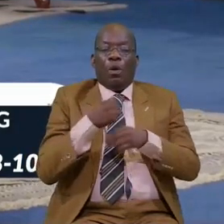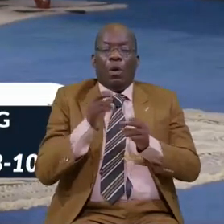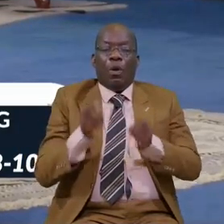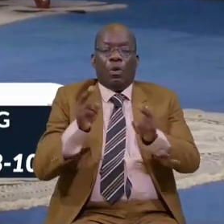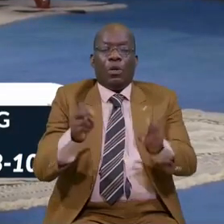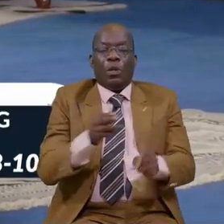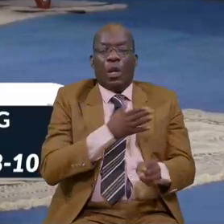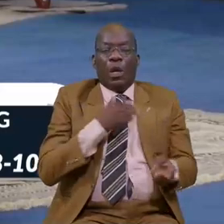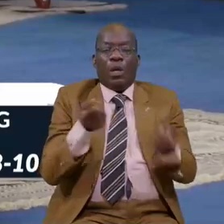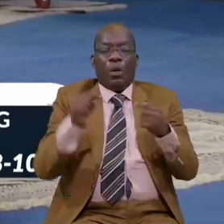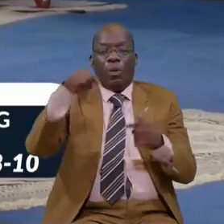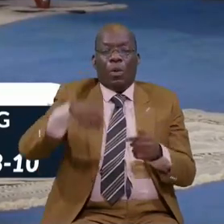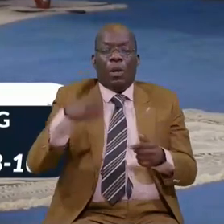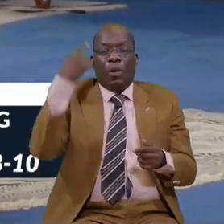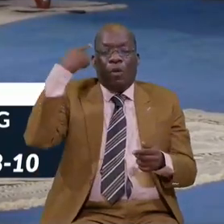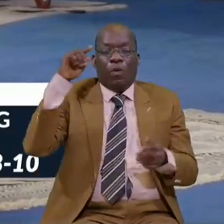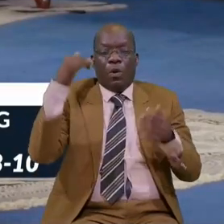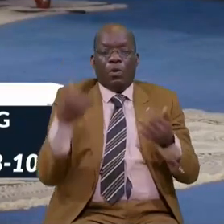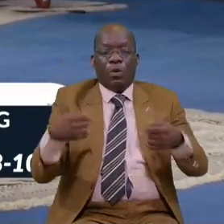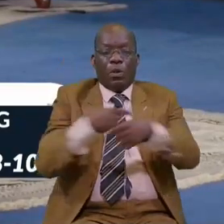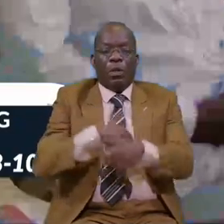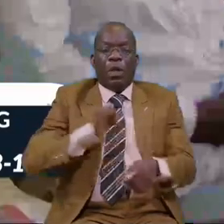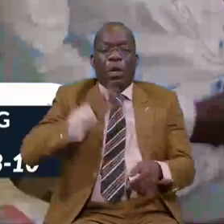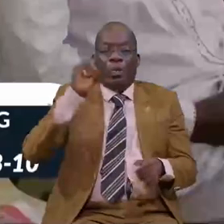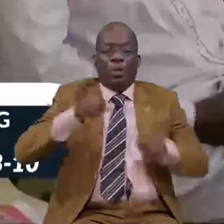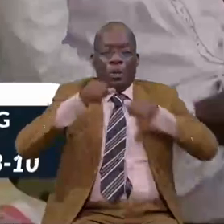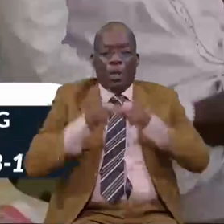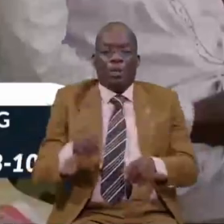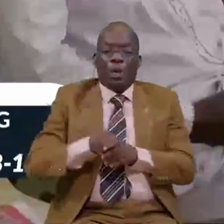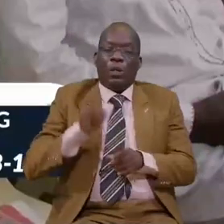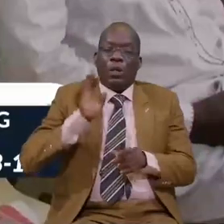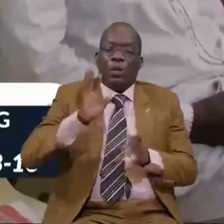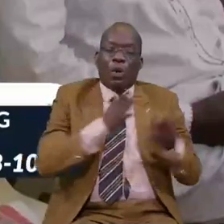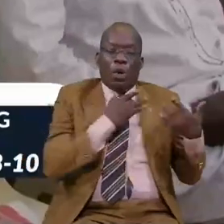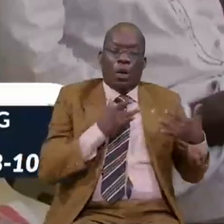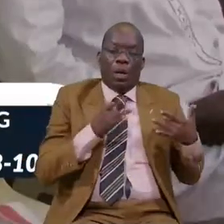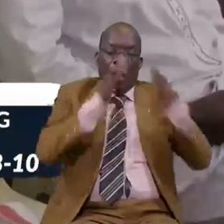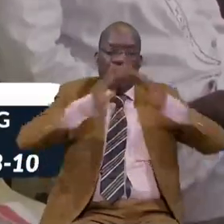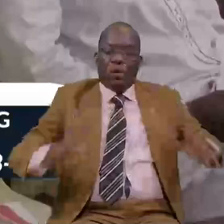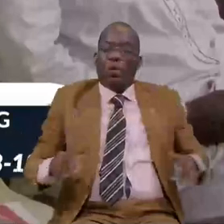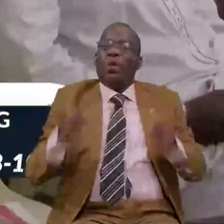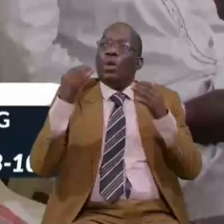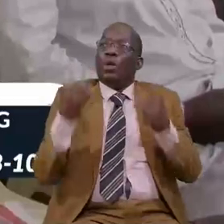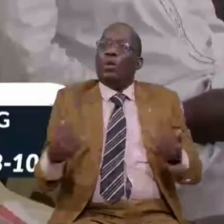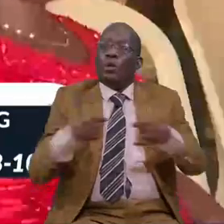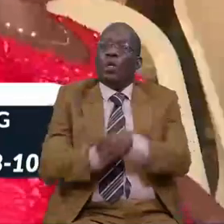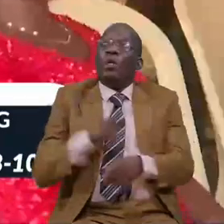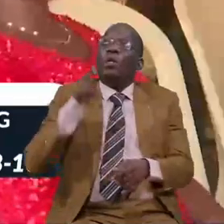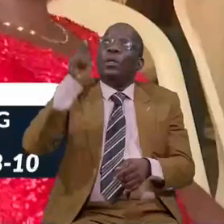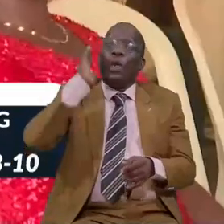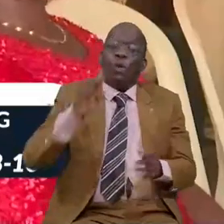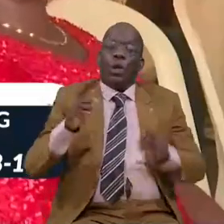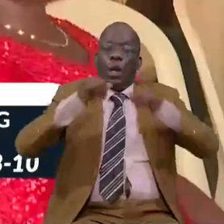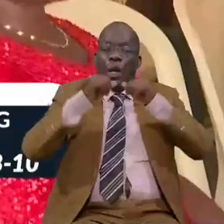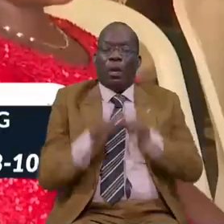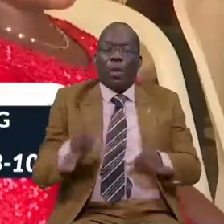Lorsque Jésus fut arrivé à cet endroit, il leva les yeux et lui dit, Zachée, hâte-toi de descendre, car il faut que je demeure aujourd'hui dans ta maison. Aujourd'hui, il va demeurer dans ta